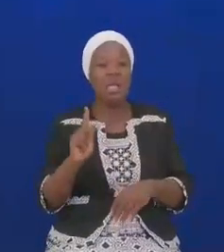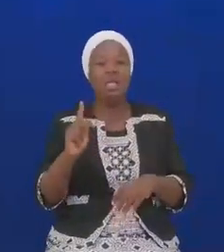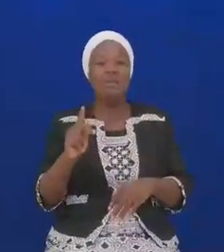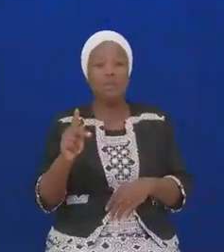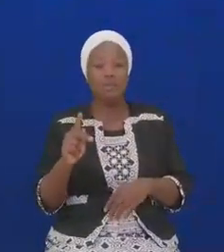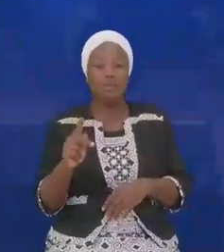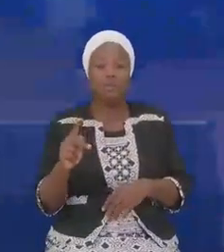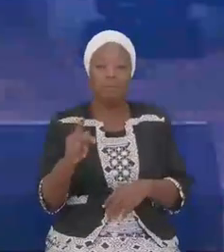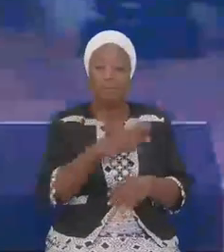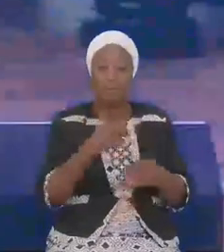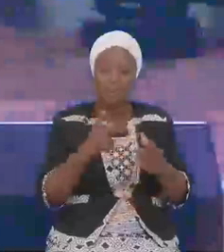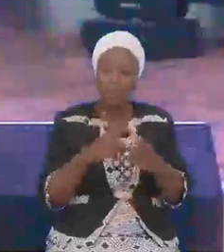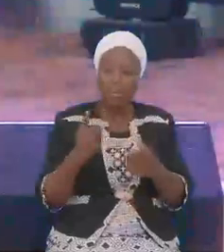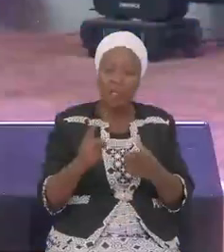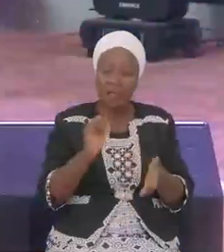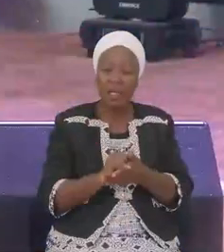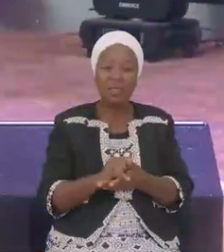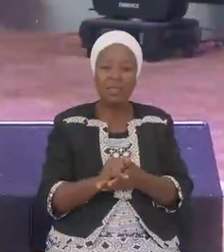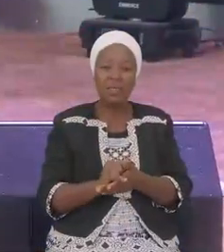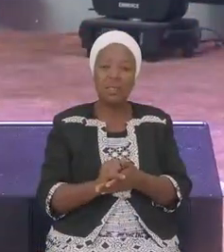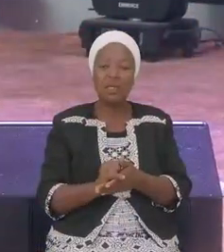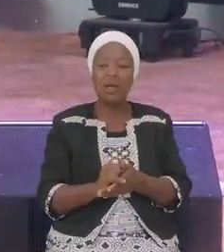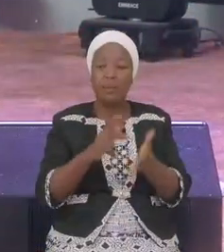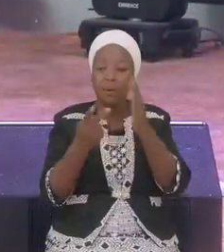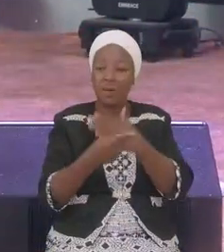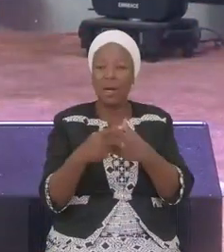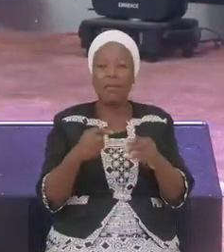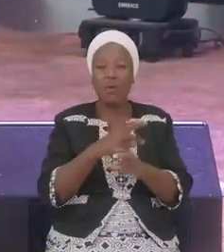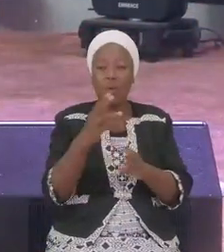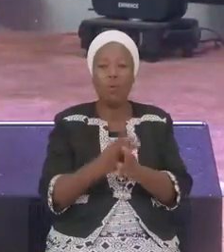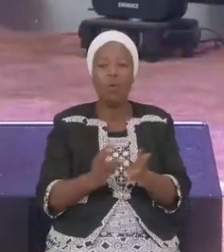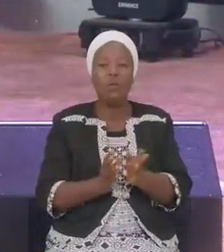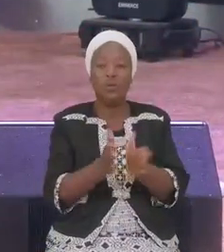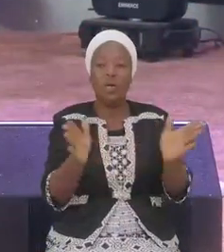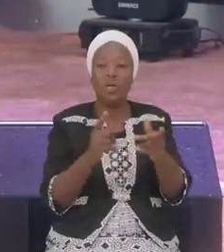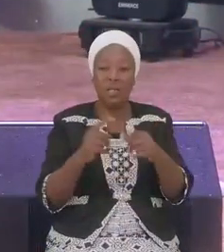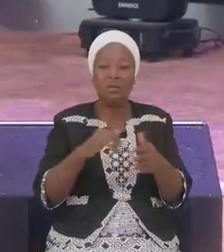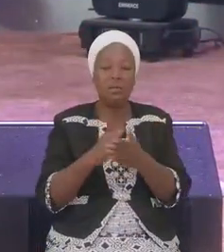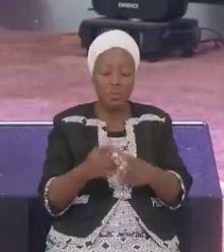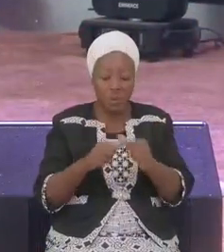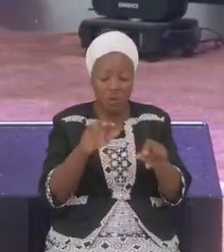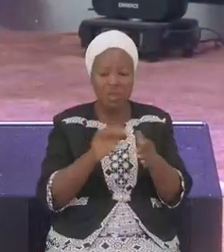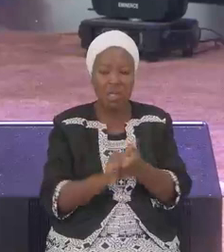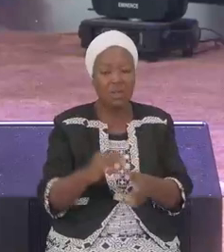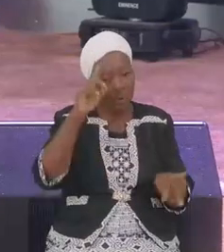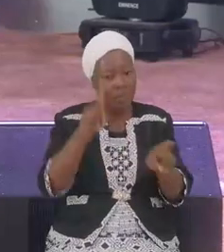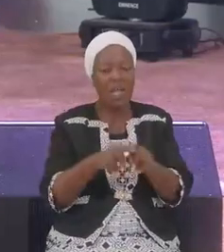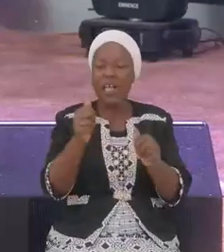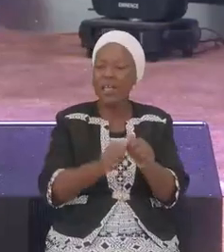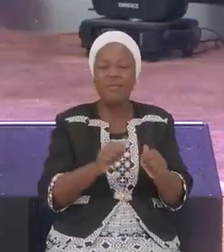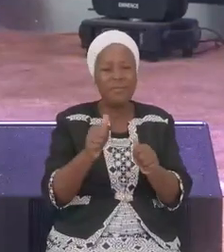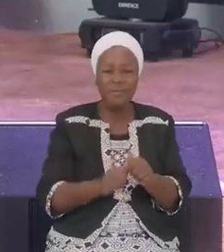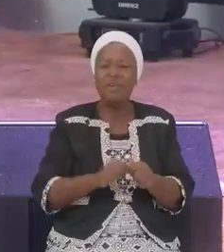pour la proclamation de l'évangile, la croisade mondiale. Nous allons encore poursuivre l'alliance là chaque dimanche de